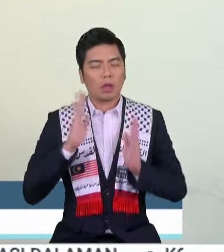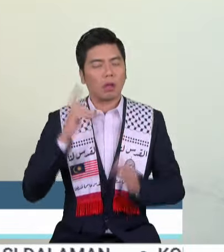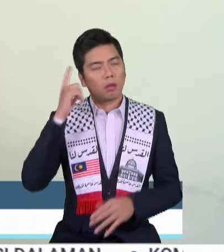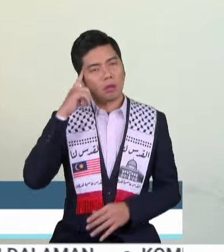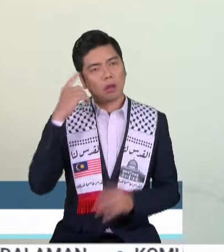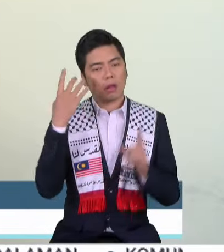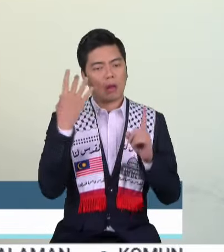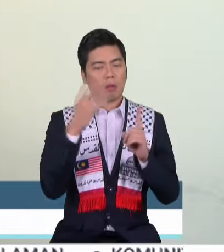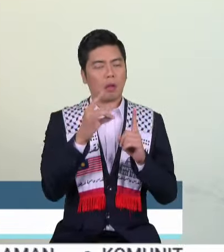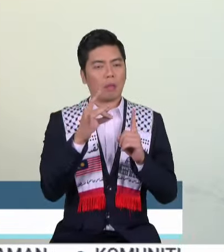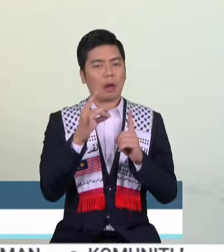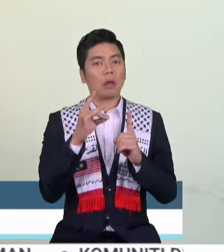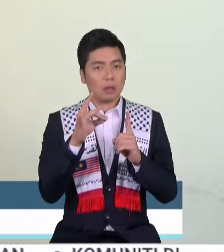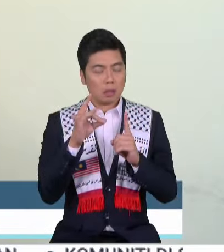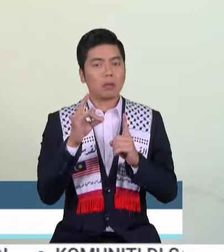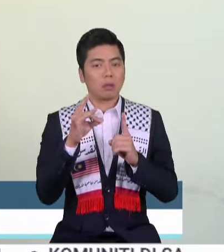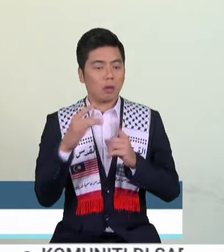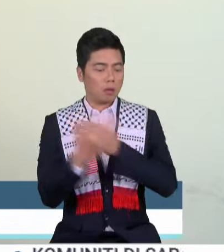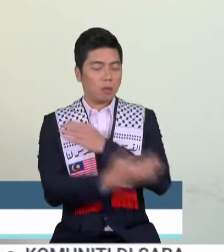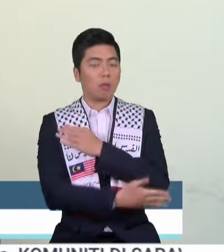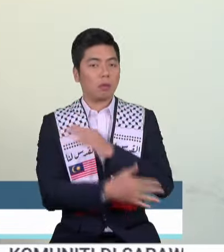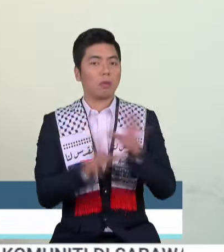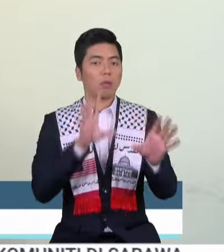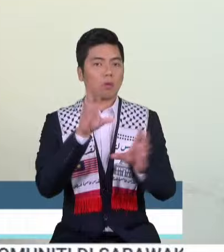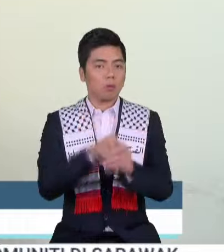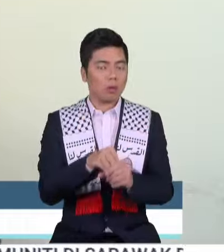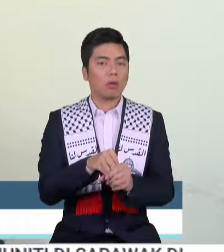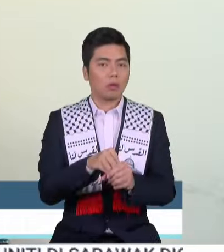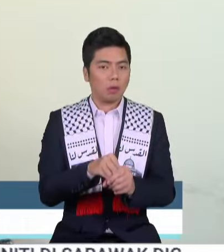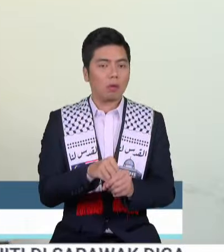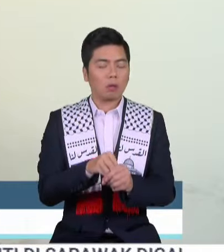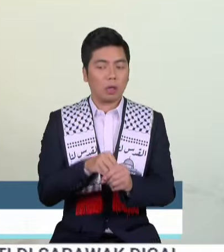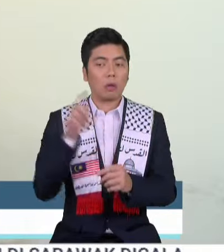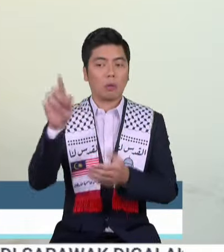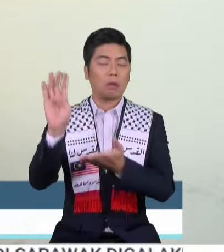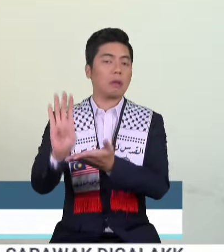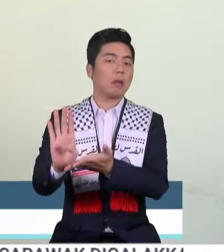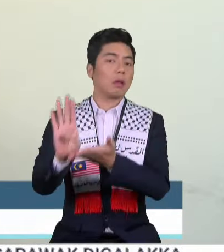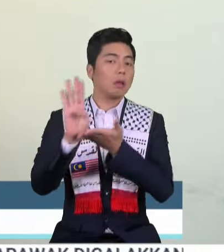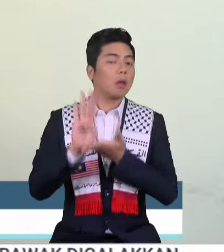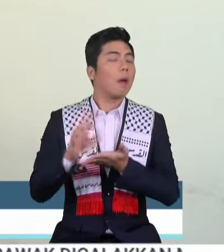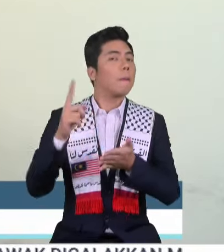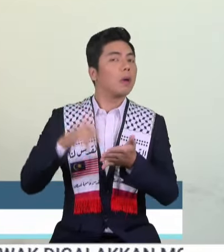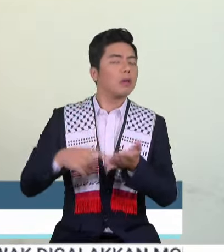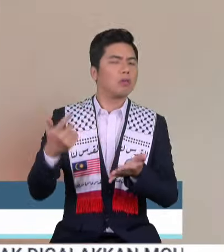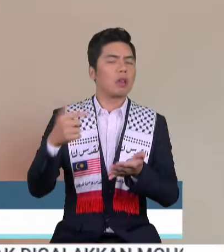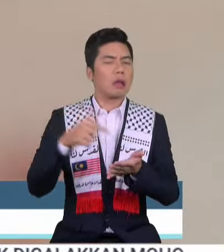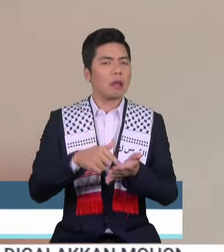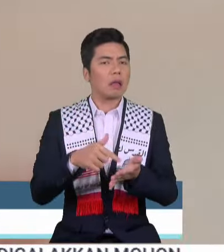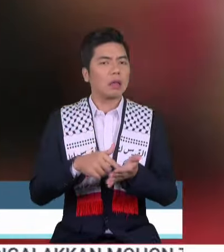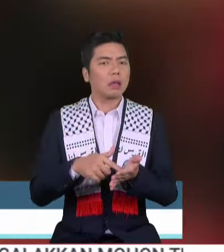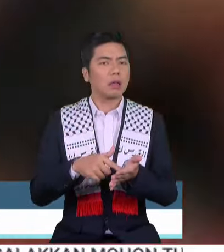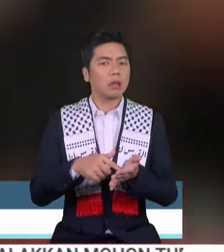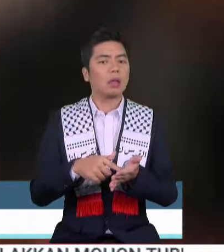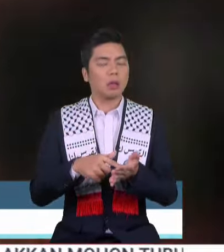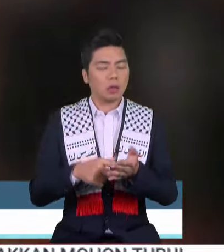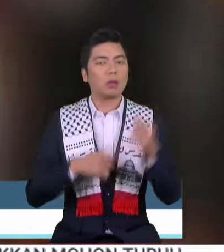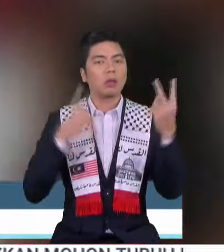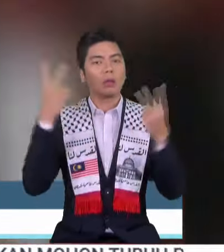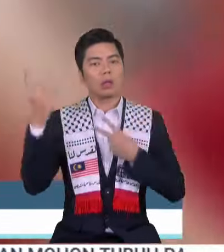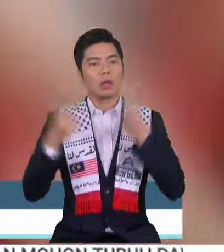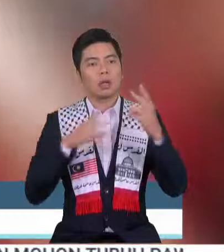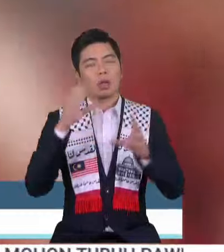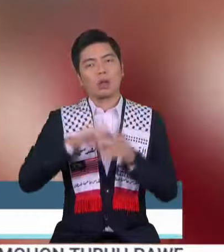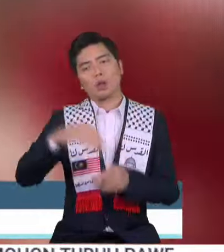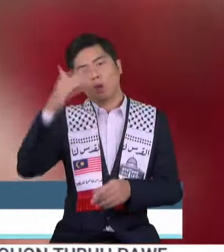kurang 18 buah negara yang terlibat. Salah satu sumbangan mereka adalah tentang tourism yang terdapat di Johor ini